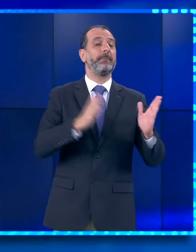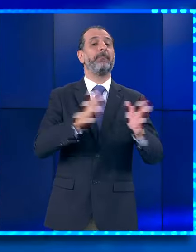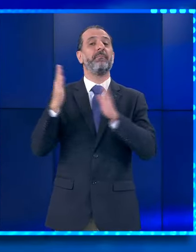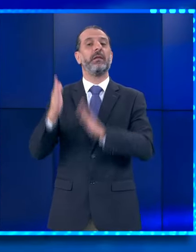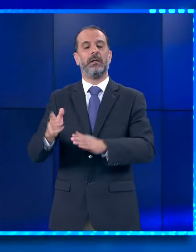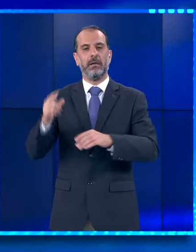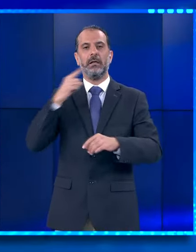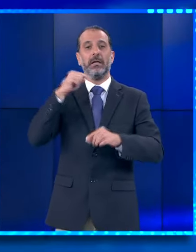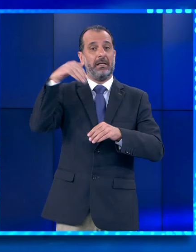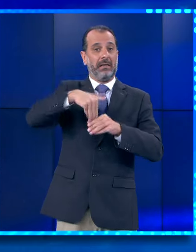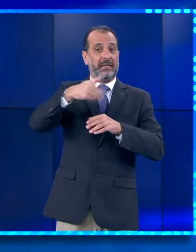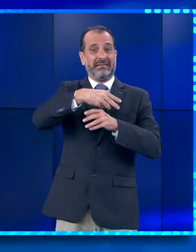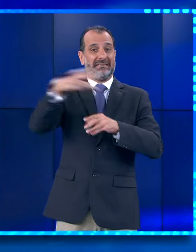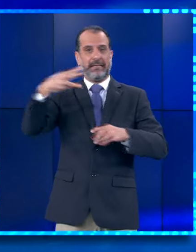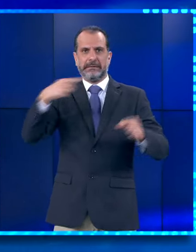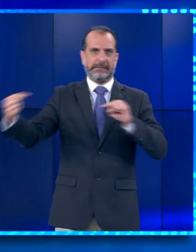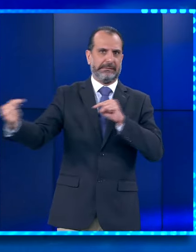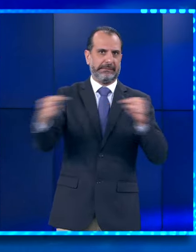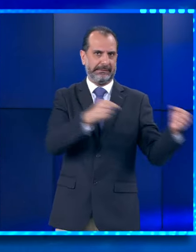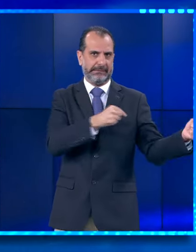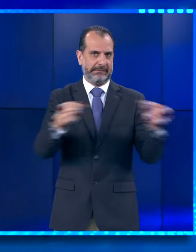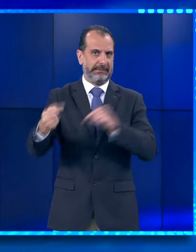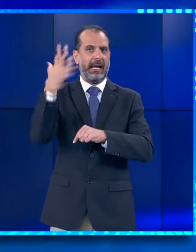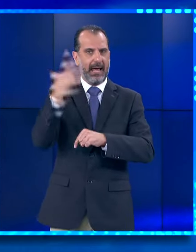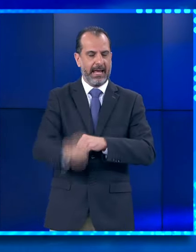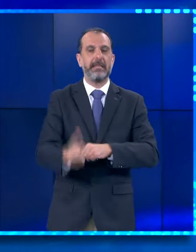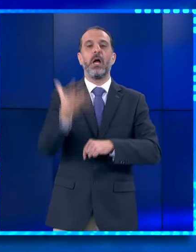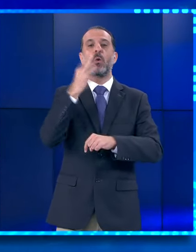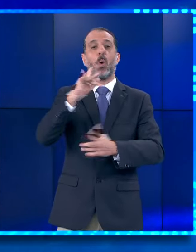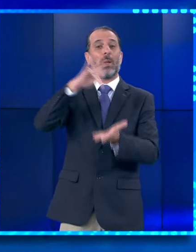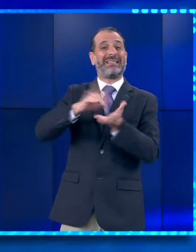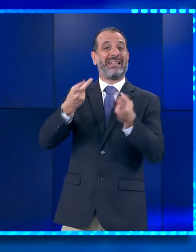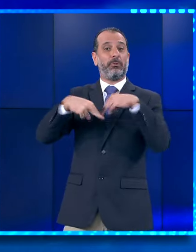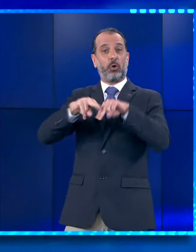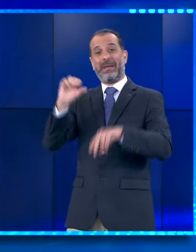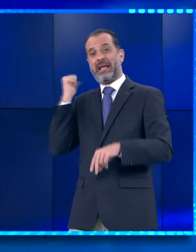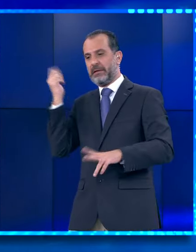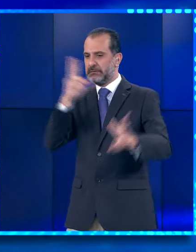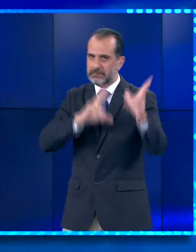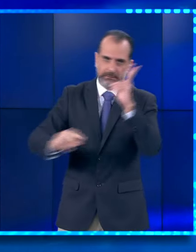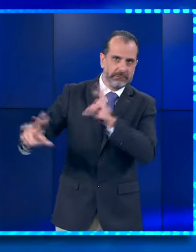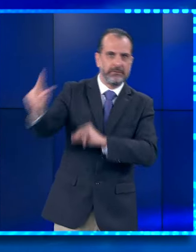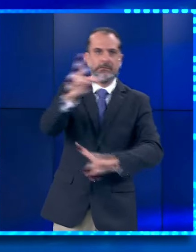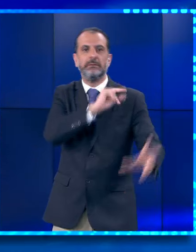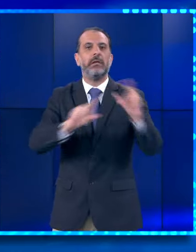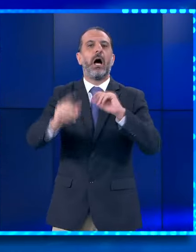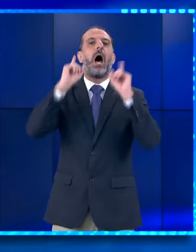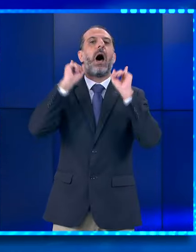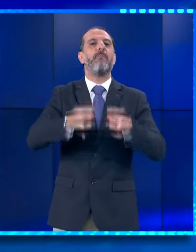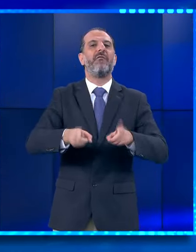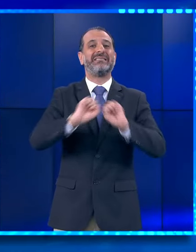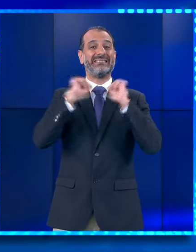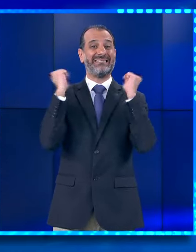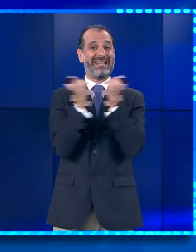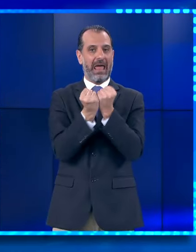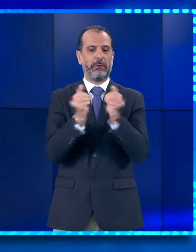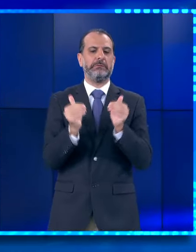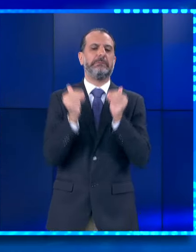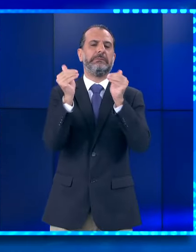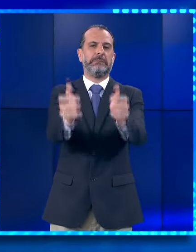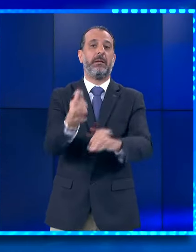Συνεχίζονται οι αναταράξεις στον ΣΥΡΙΖΑ μετά και τη θυελλώδη συνεδρίαση της Κεντρικής Επιτροπής που αποφάσισε να μετατεθεί το συνέδριο του κόμματος